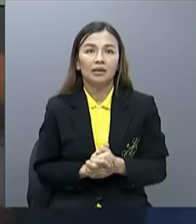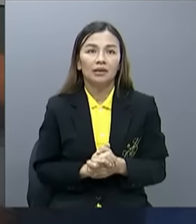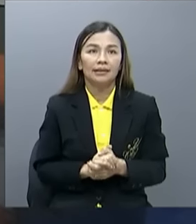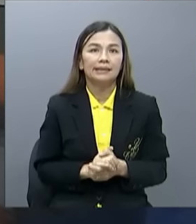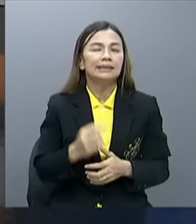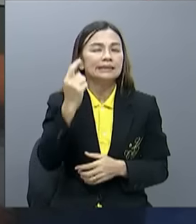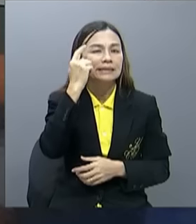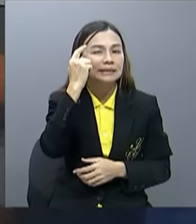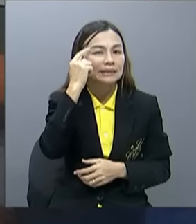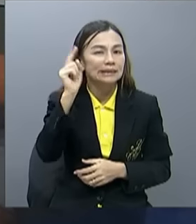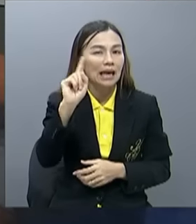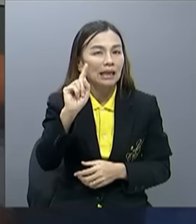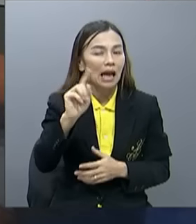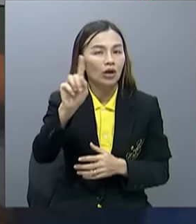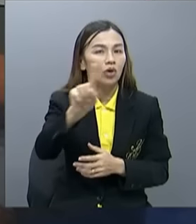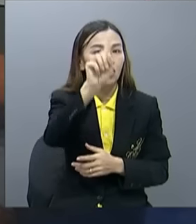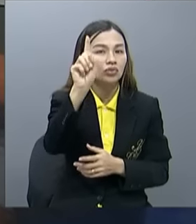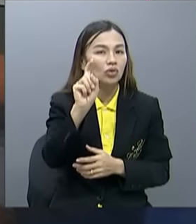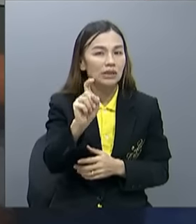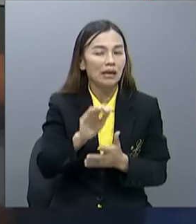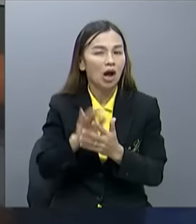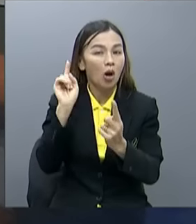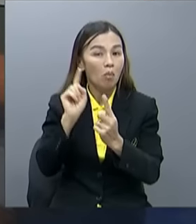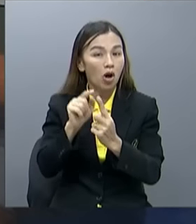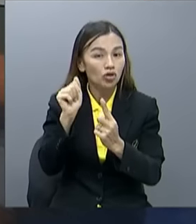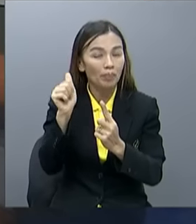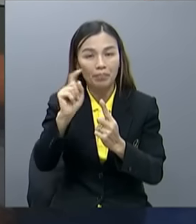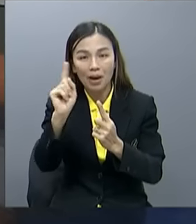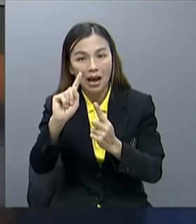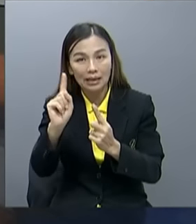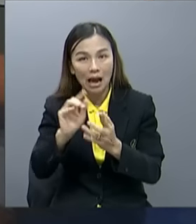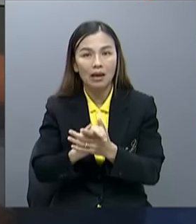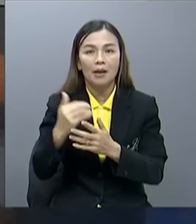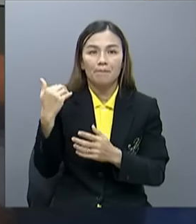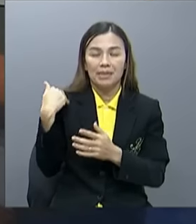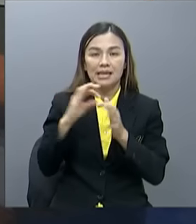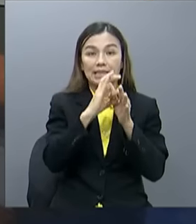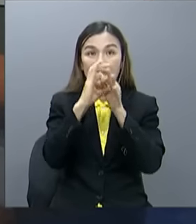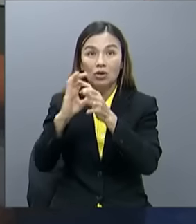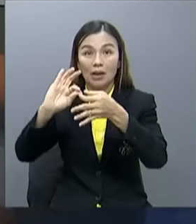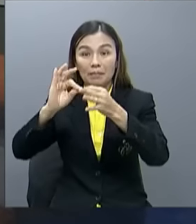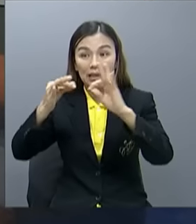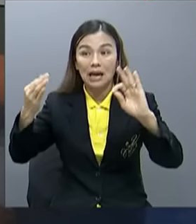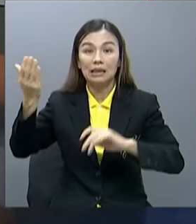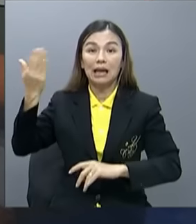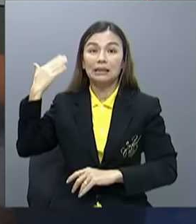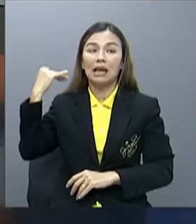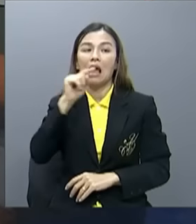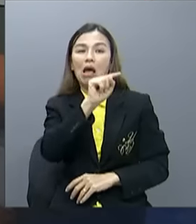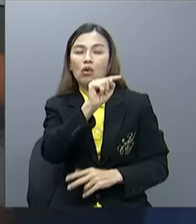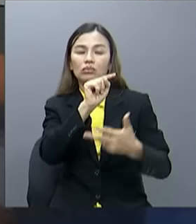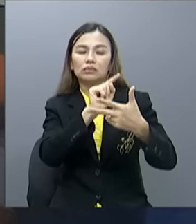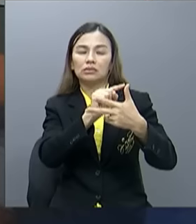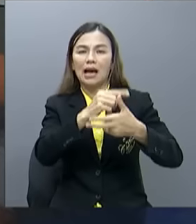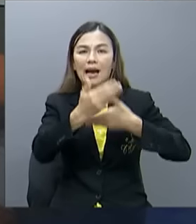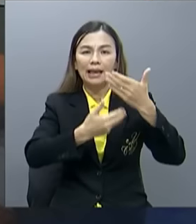องที่ทำให้ถูกตั้งคำถามถึงความเหมาะสมและยังถูกซ้ำเติมด้วยคดีความเดิมในอดีตเรื่องของการค้าข้